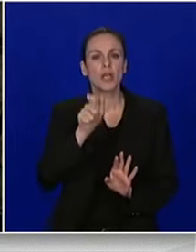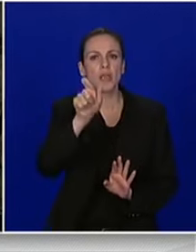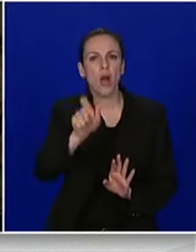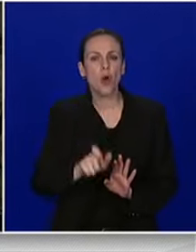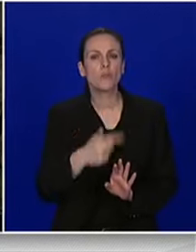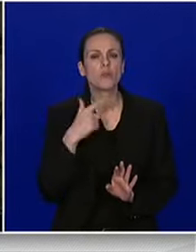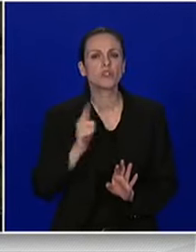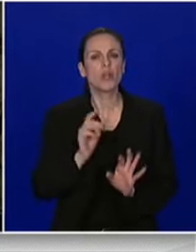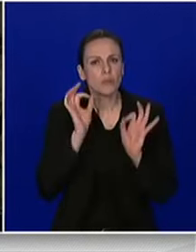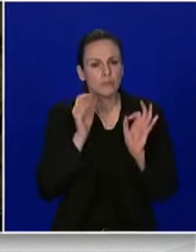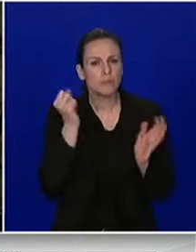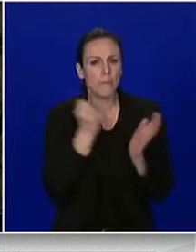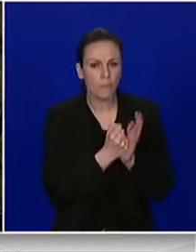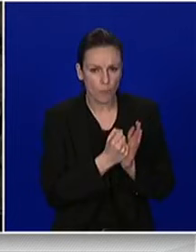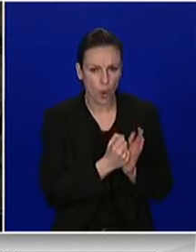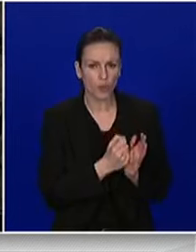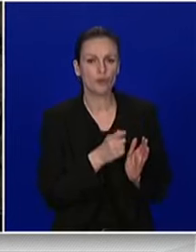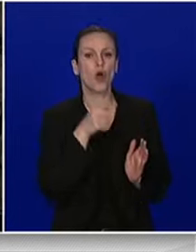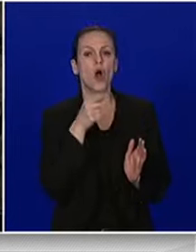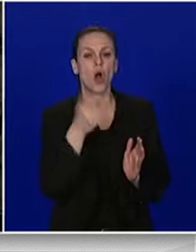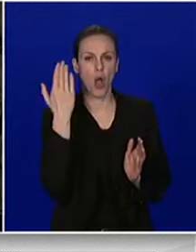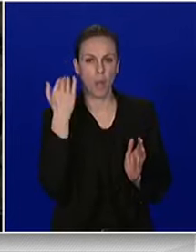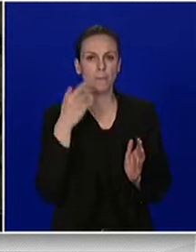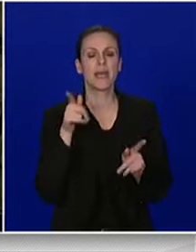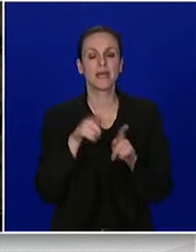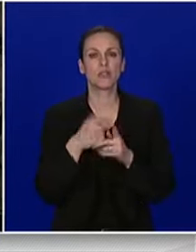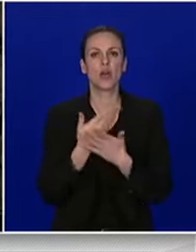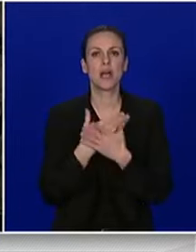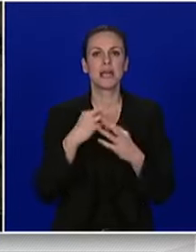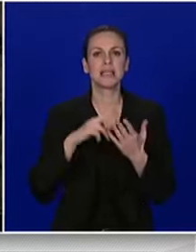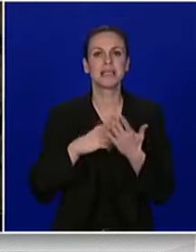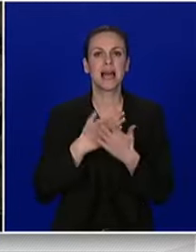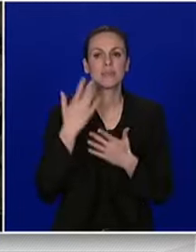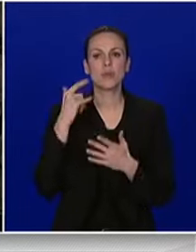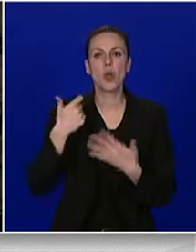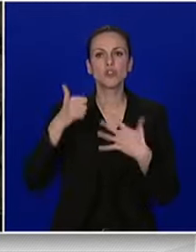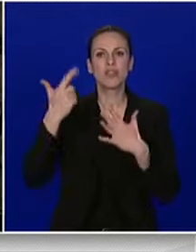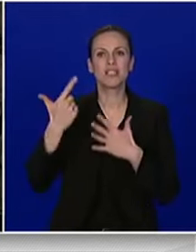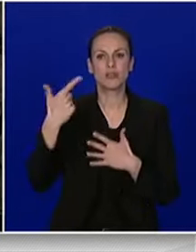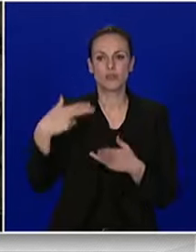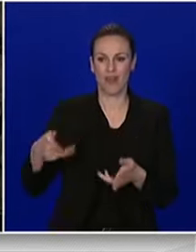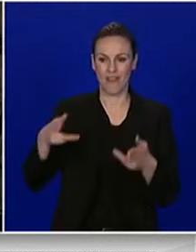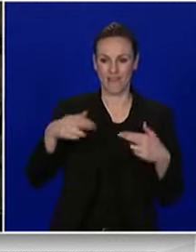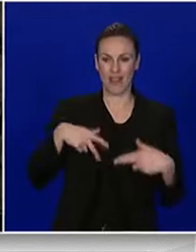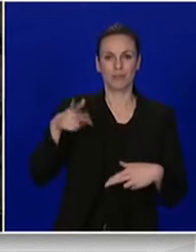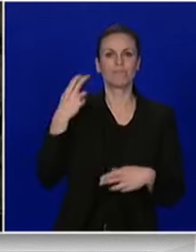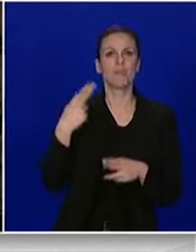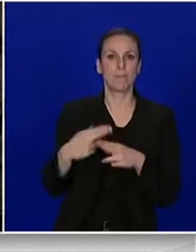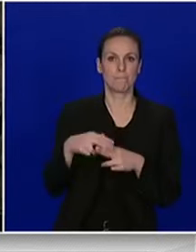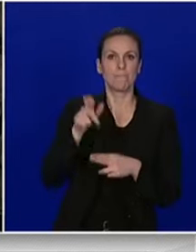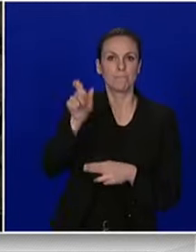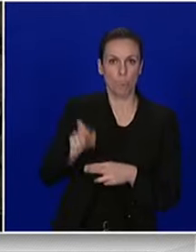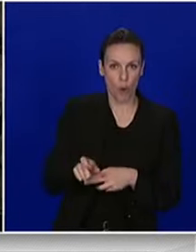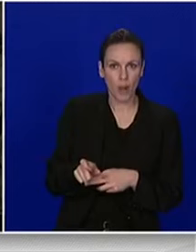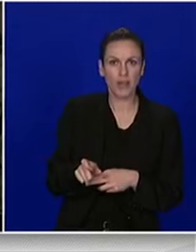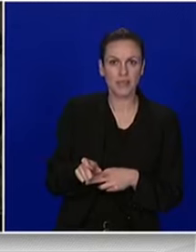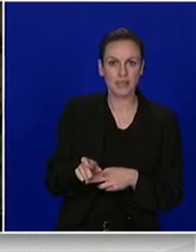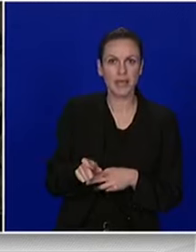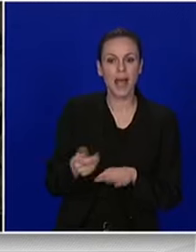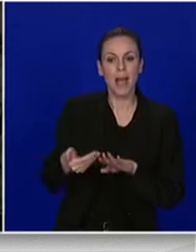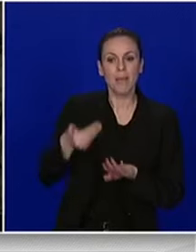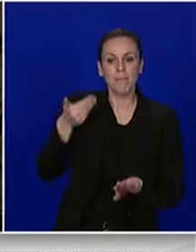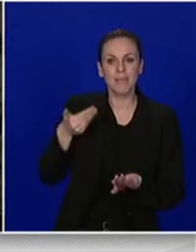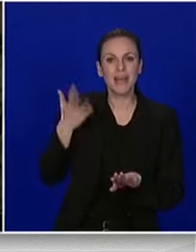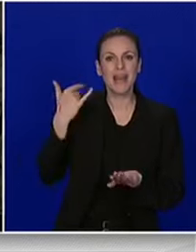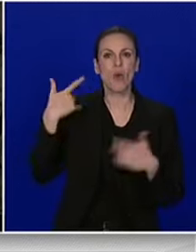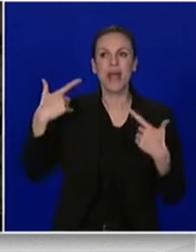čekamo potvrdu. Ta je osoba također bila u Zanzibaru 16.2. i vratila se bolesna ranije prije završetka